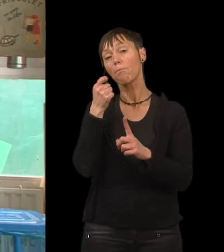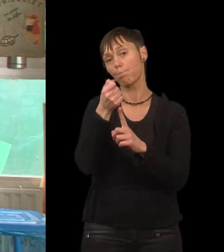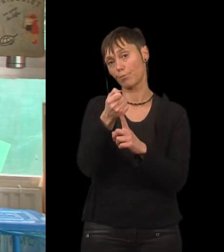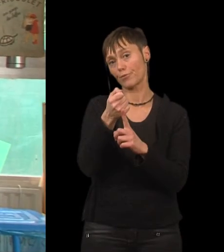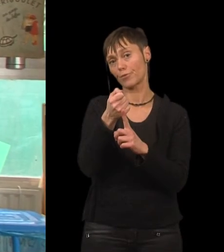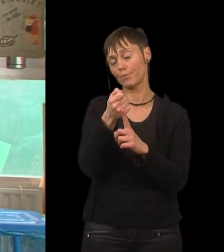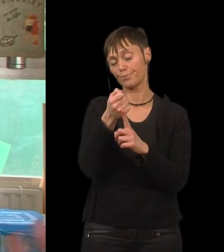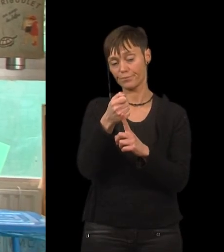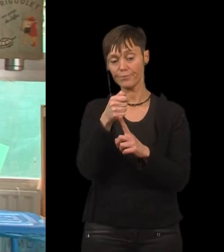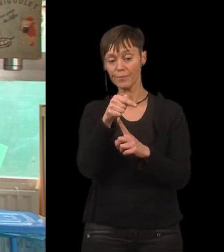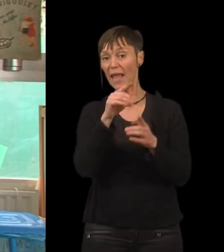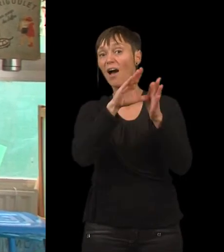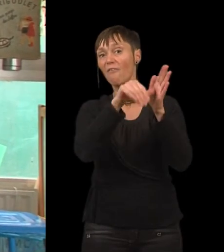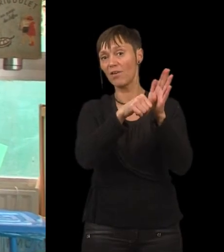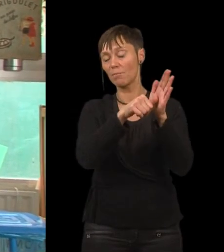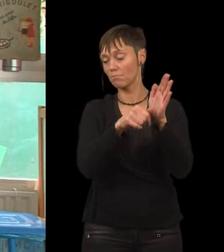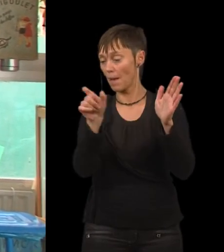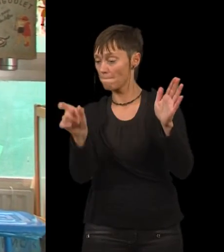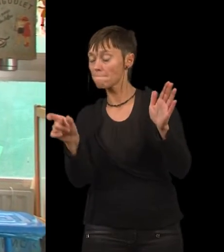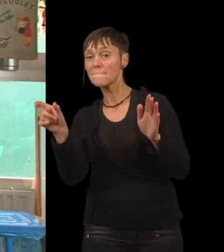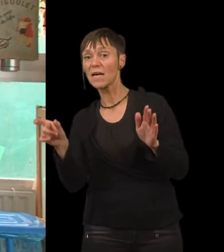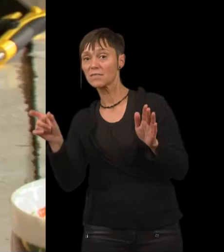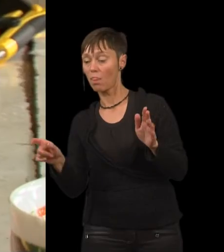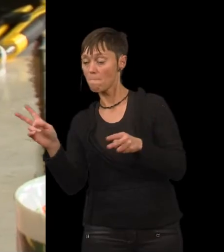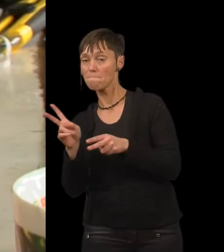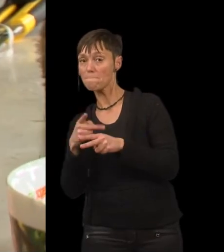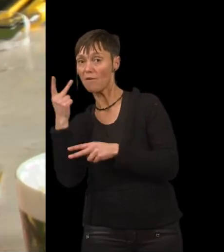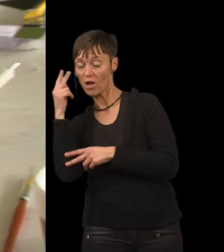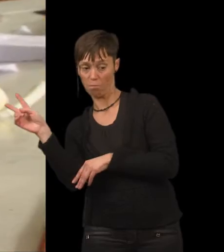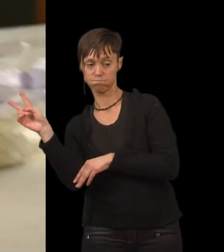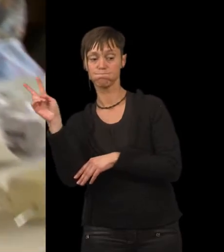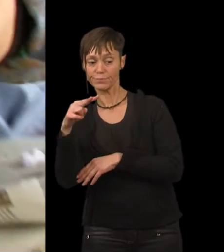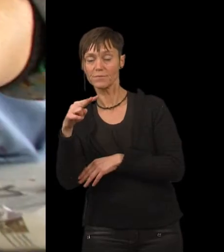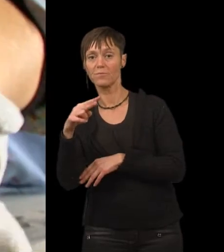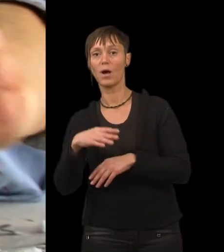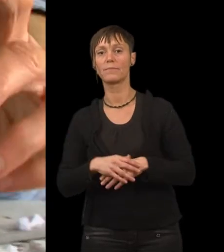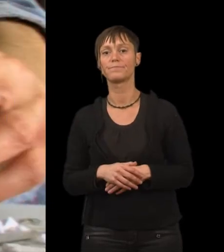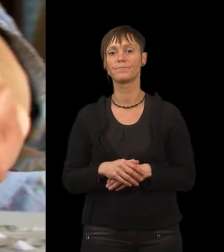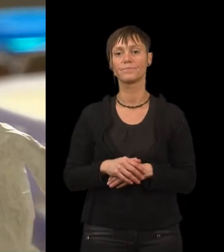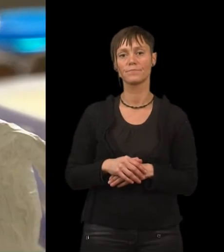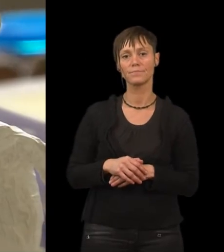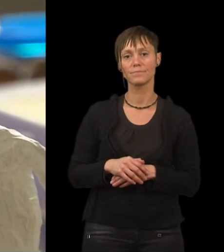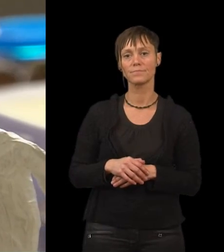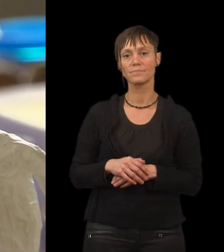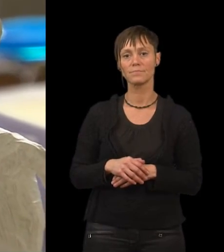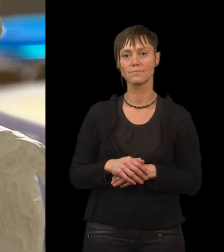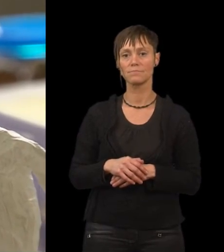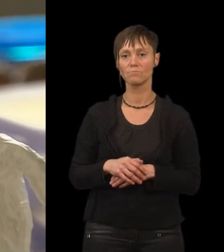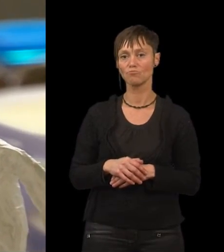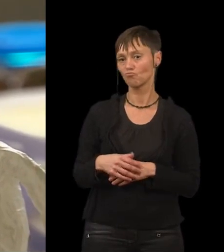le film soit vu aussi par des personnes malvoyantes. La mamie, elle a une grosse pièce à côté du papier montre. Ça